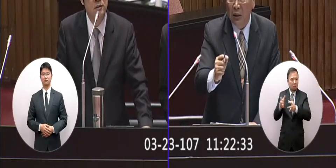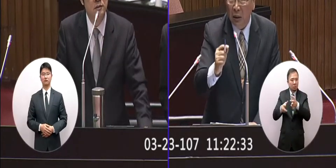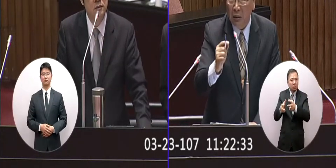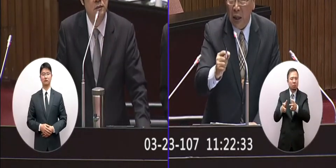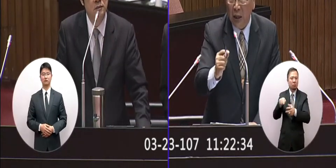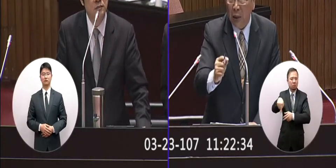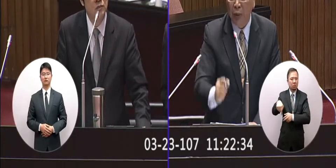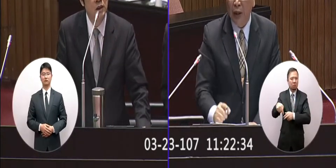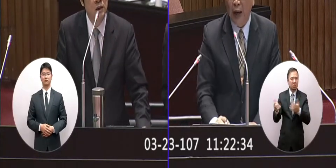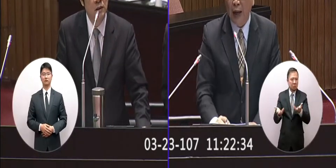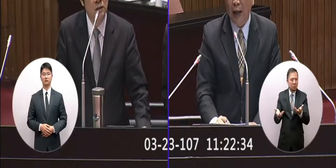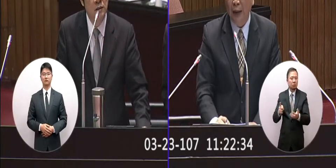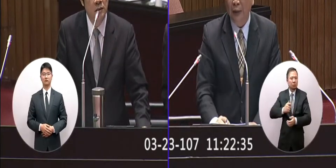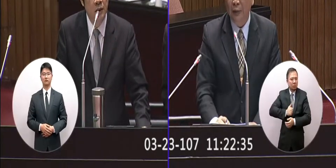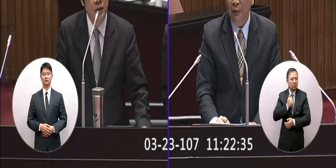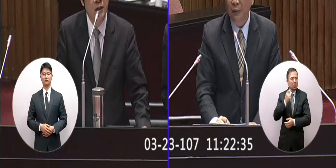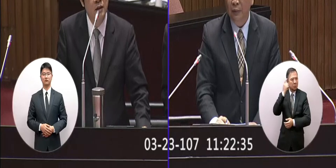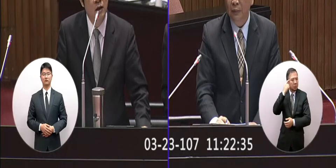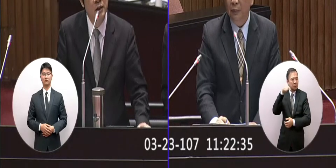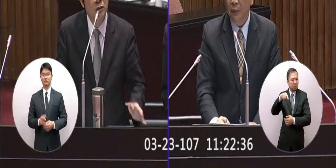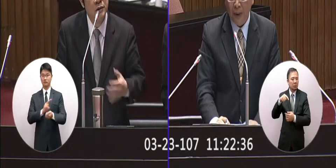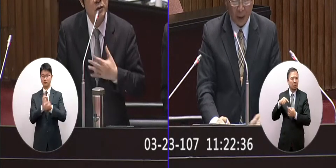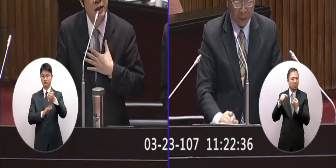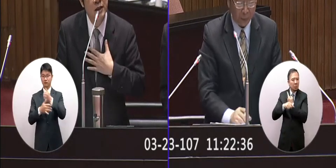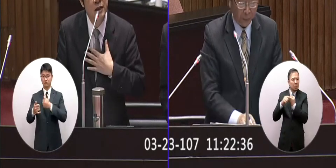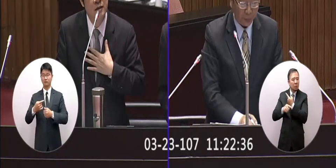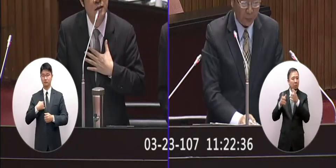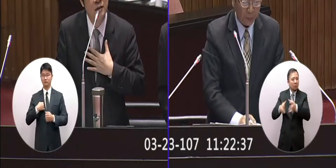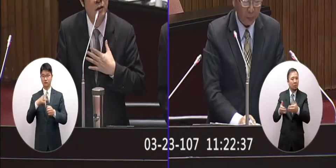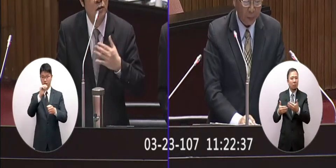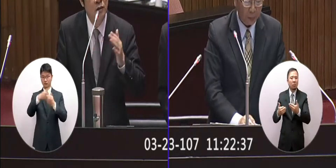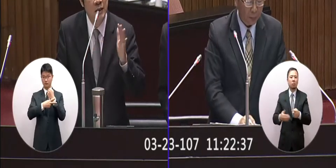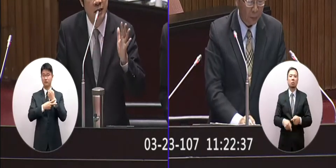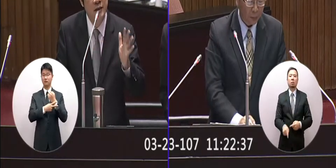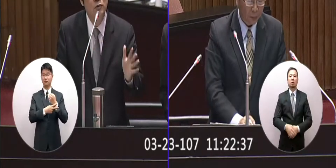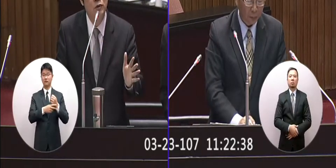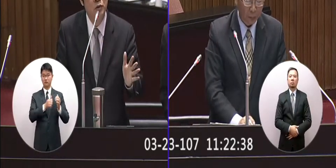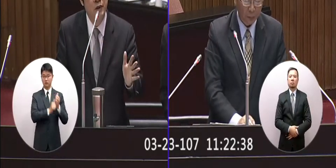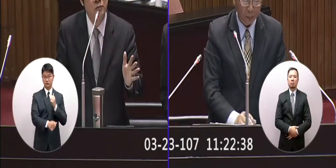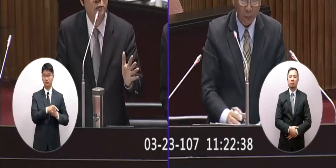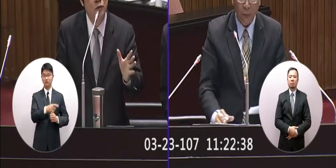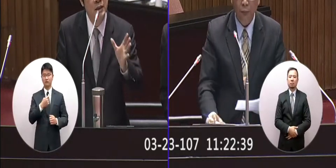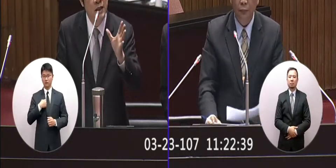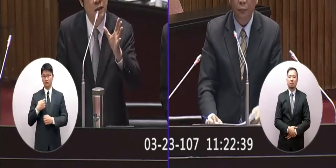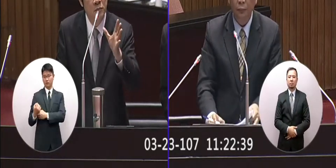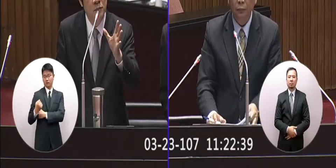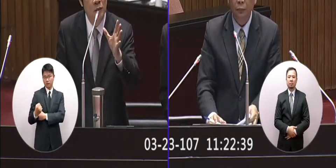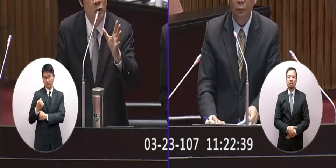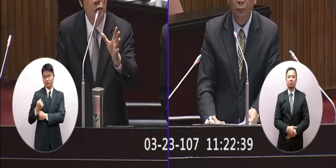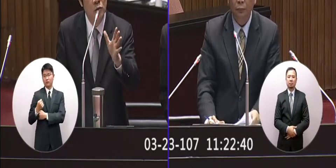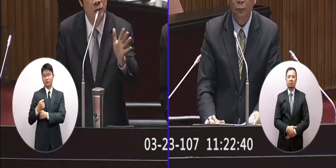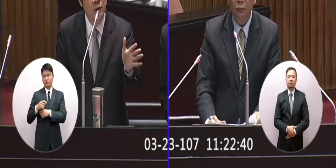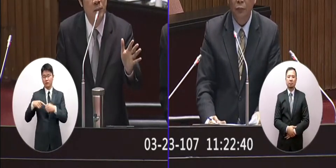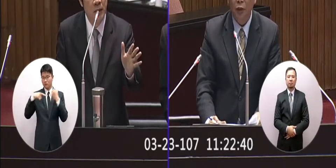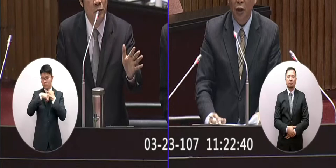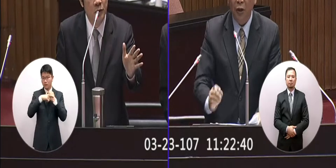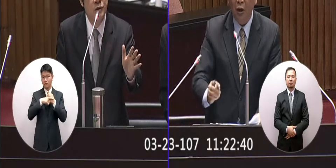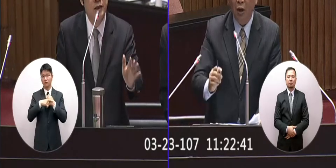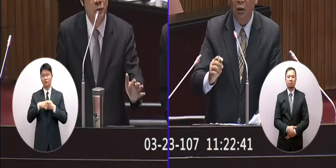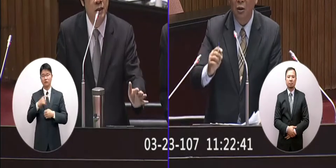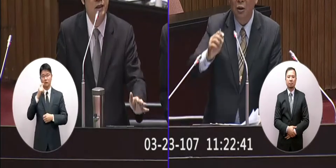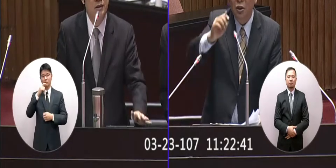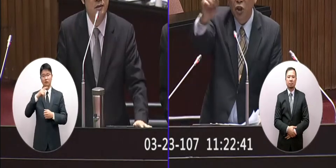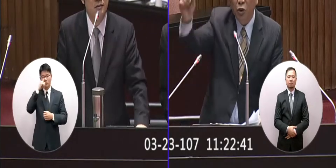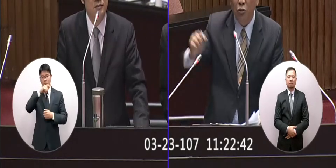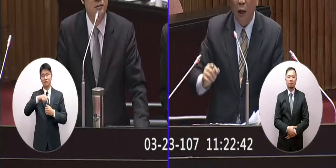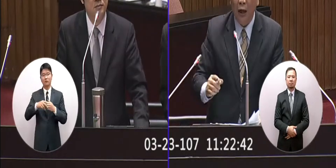底这个应不应该盖？ 因为我是万里人，我会竭尽我所能，不会让空污成为北部优